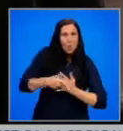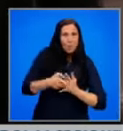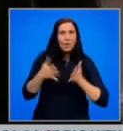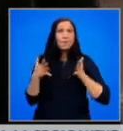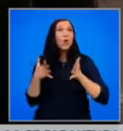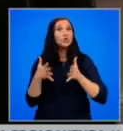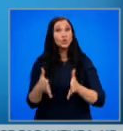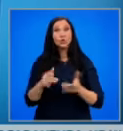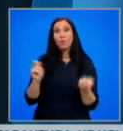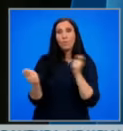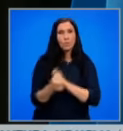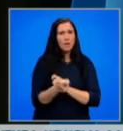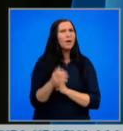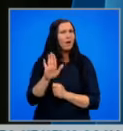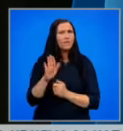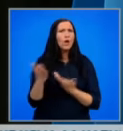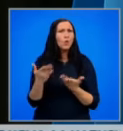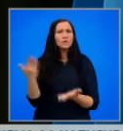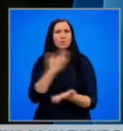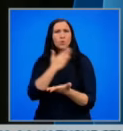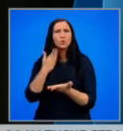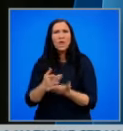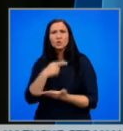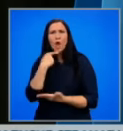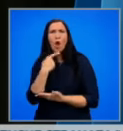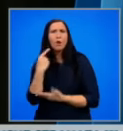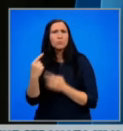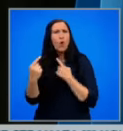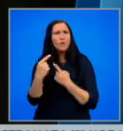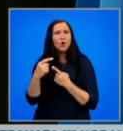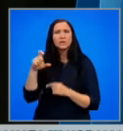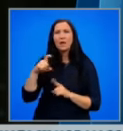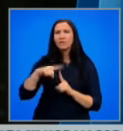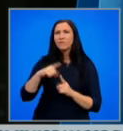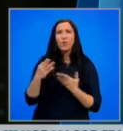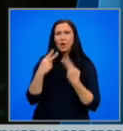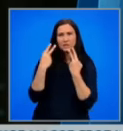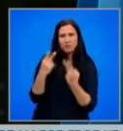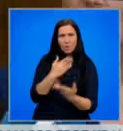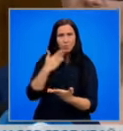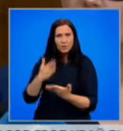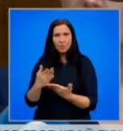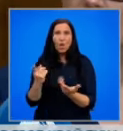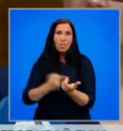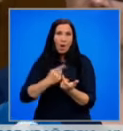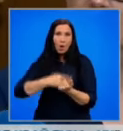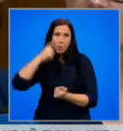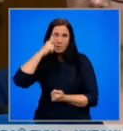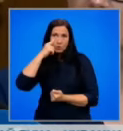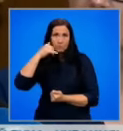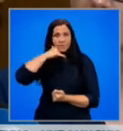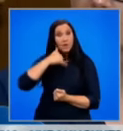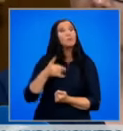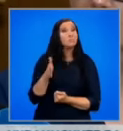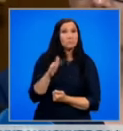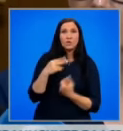жестоко промяната. И кога за последно сте говорил с Слави Трифонов? Кога сте го виждал за последно? Няколко минути по телефона, иначе съм